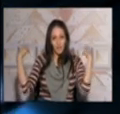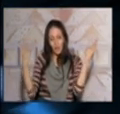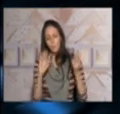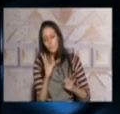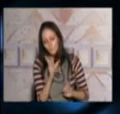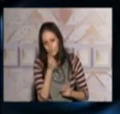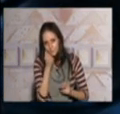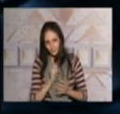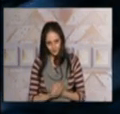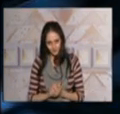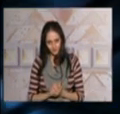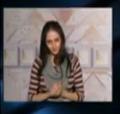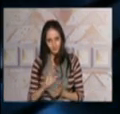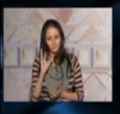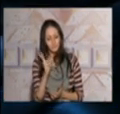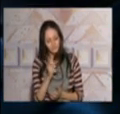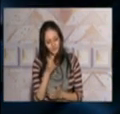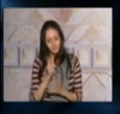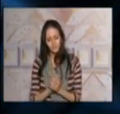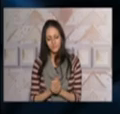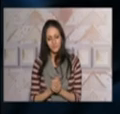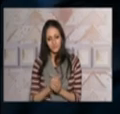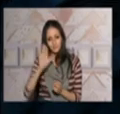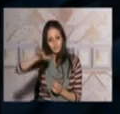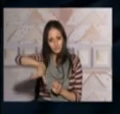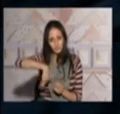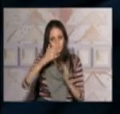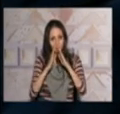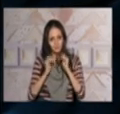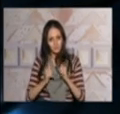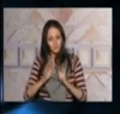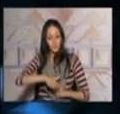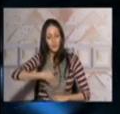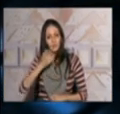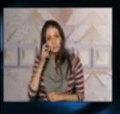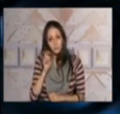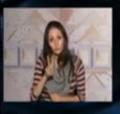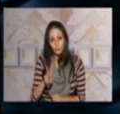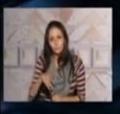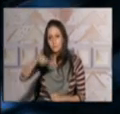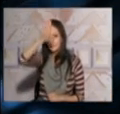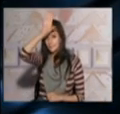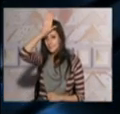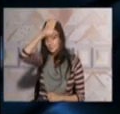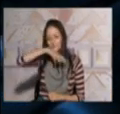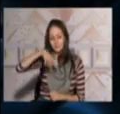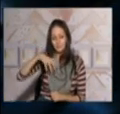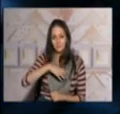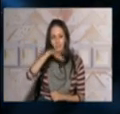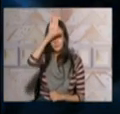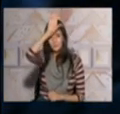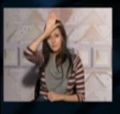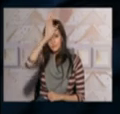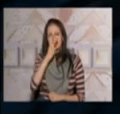بتحصل حاليا. النهارده كل اللي بينزل مصر عايز يطلع على اثارها بعد الضجه الاعلاميه اللي تمت